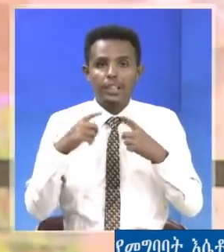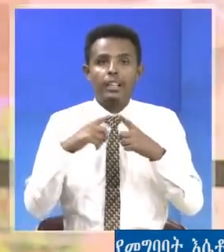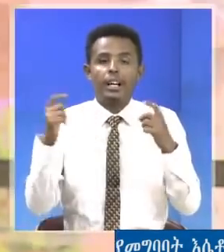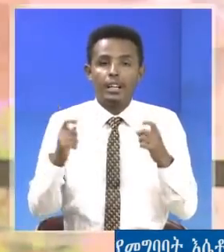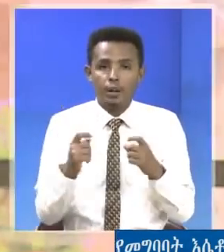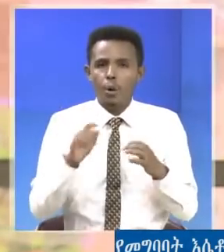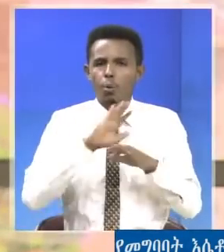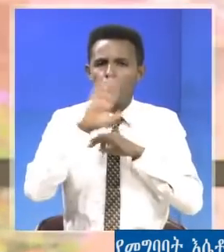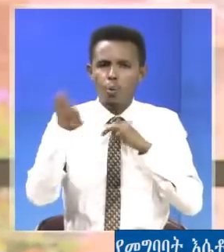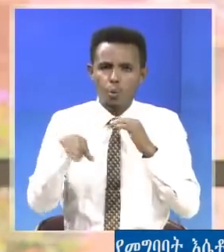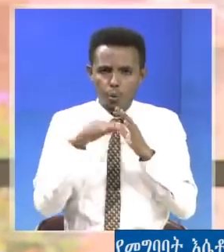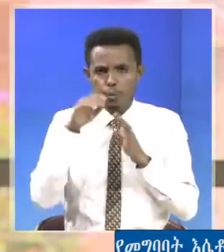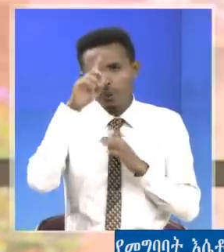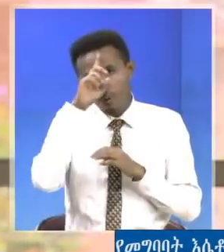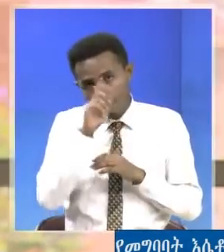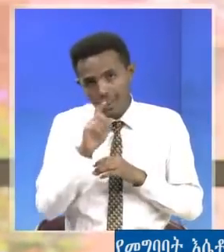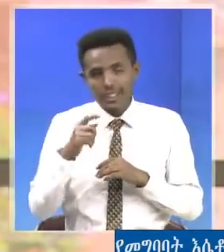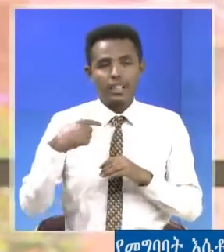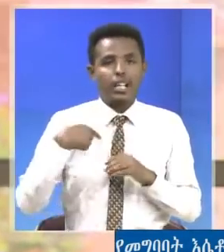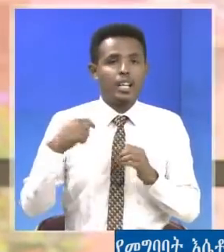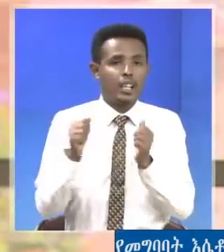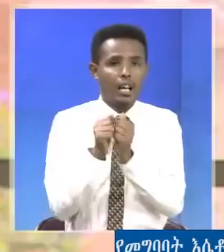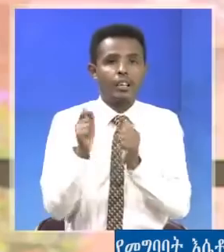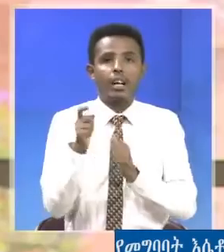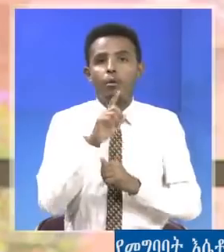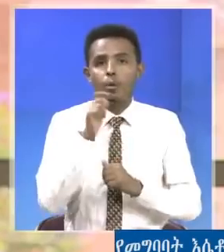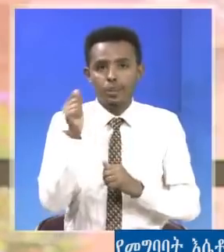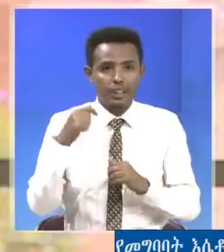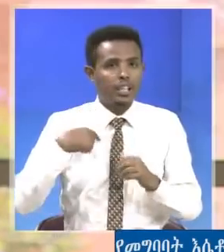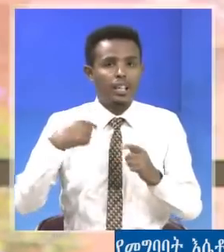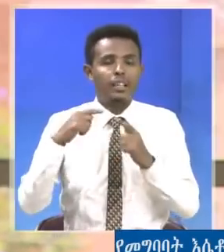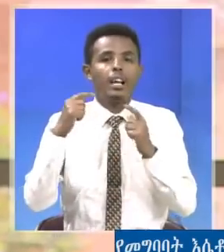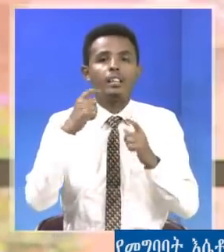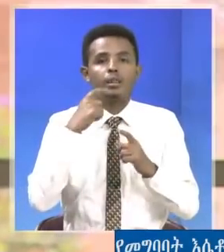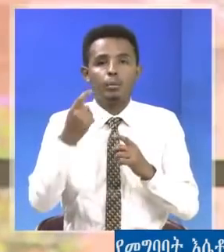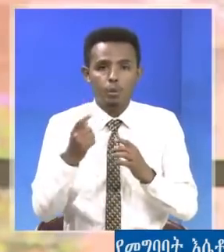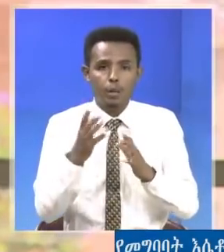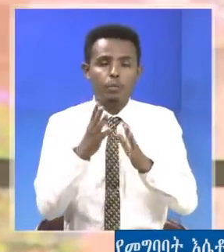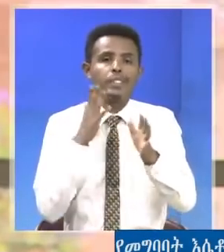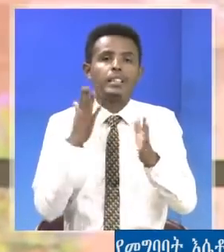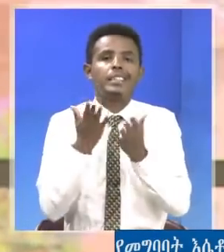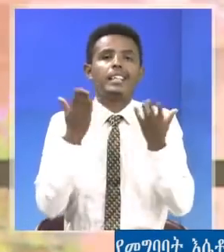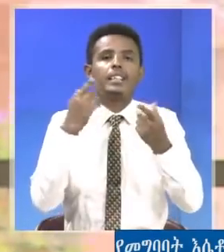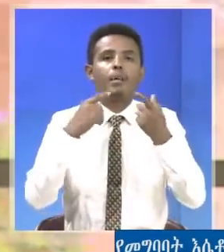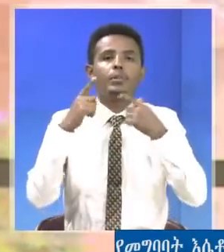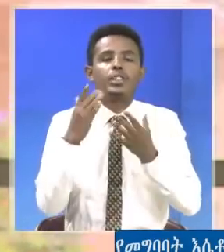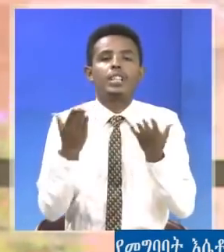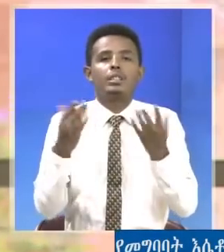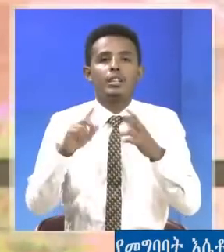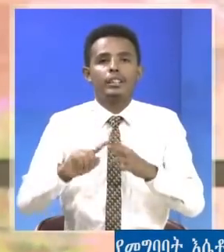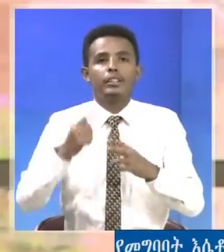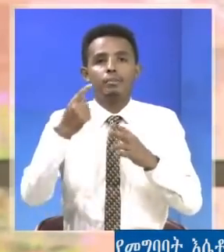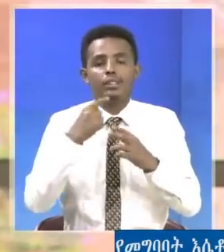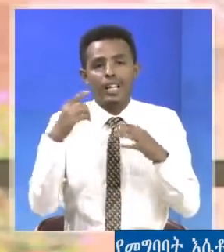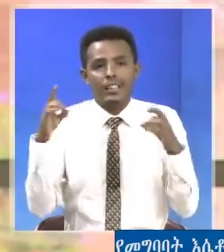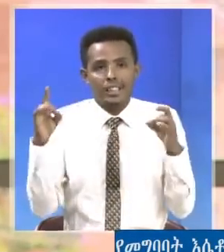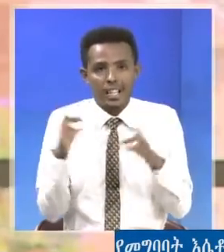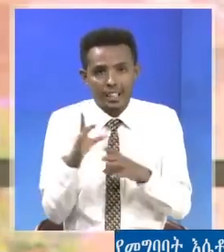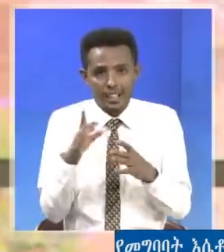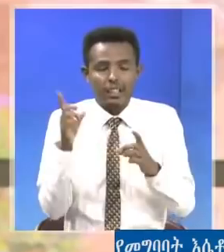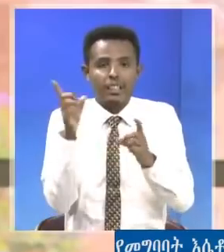አለቃ ሆኖ ከኔ ጋር ካሉ ከኔ ጠላት ነህ ብለው መሰለፍን ከየት አመጡት የቱ ጋር ነው የጀመረው ያስደነግጣል። ይሄ